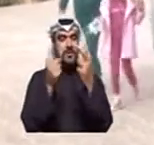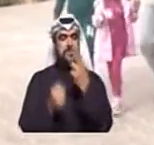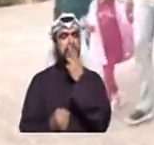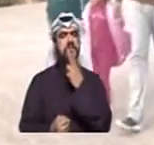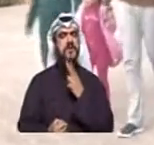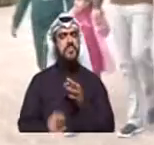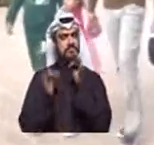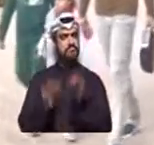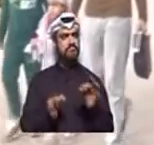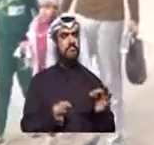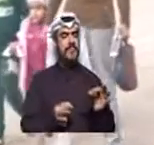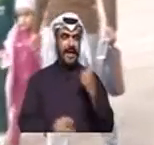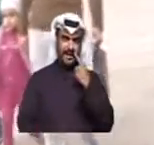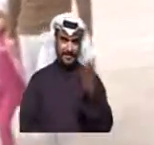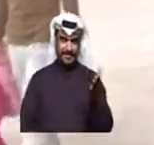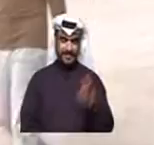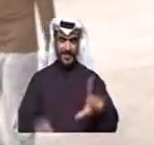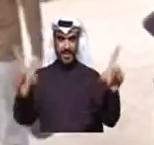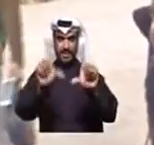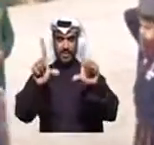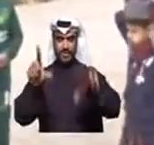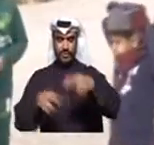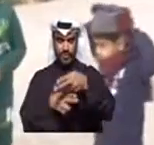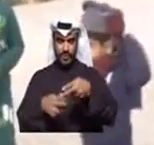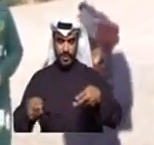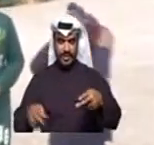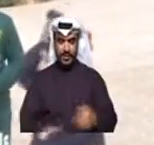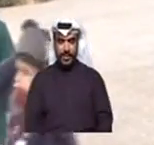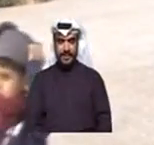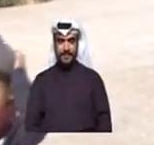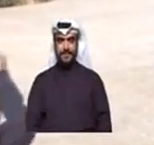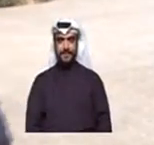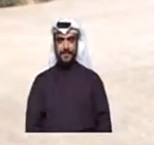وجهود القائمين. عادل عنزي لتلفزيون دولة الكويت.